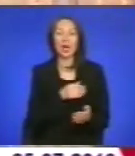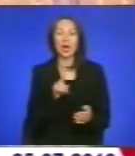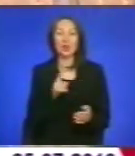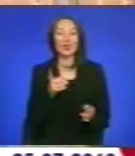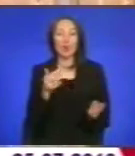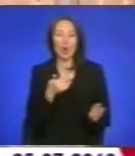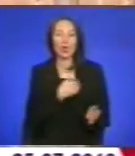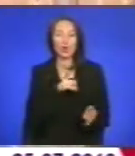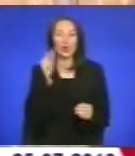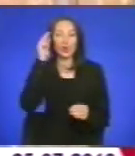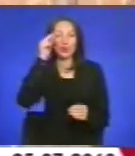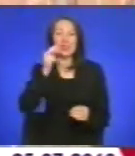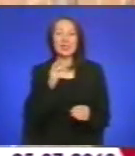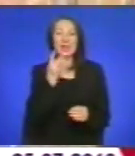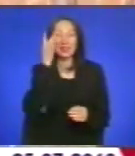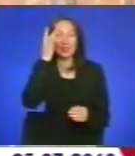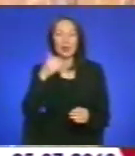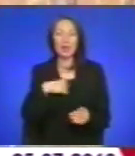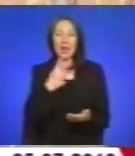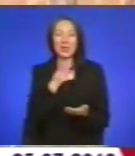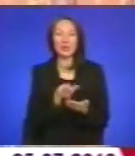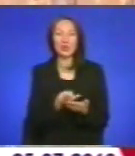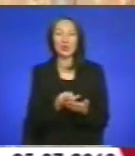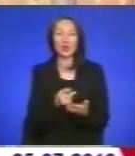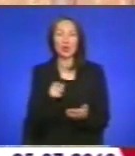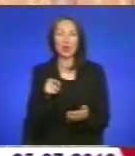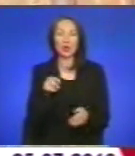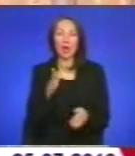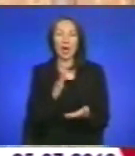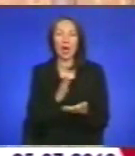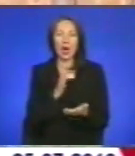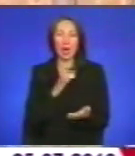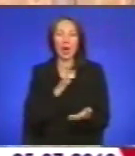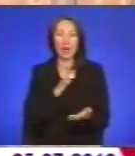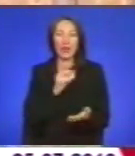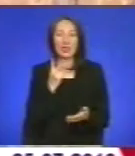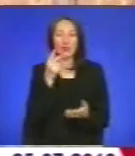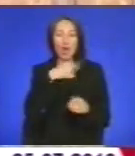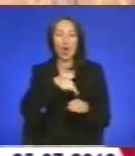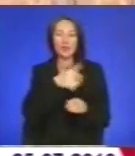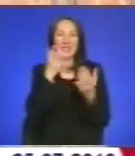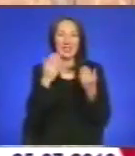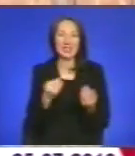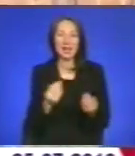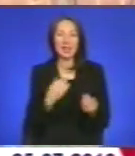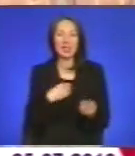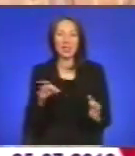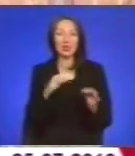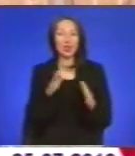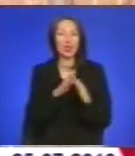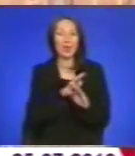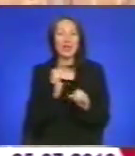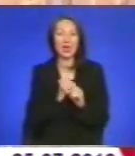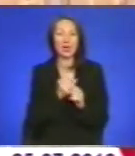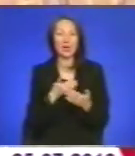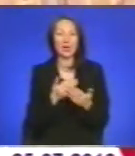влітку. Ну і є один плюс. Я тут проводжу 2 години свого дня, і я нічого вдома не роблю. От,